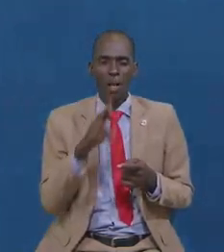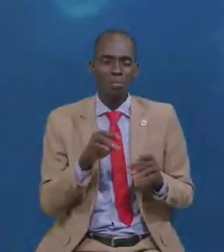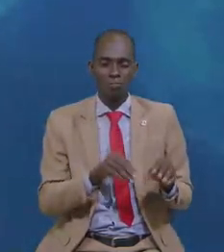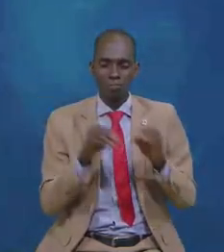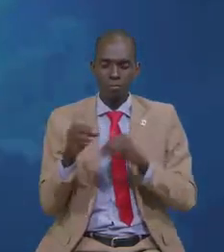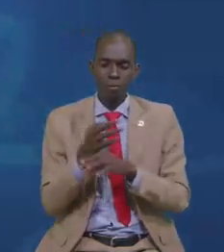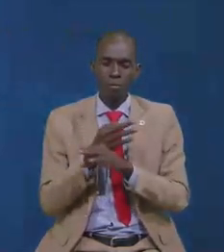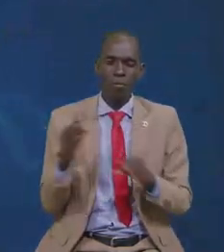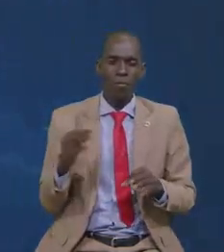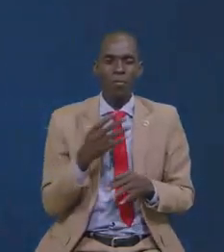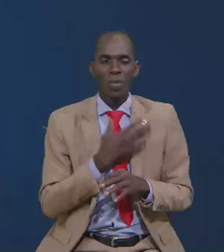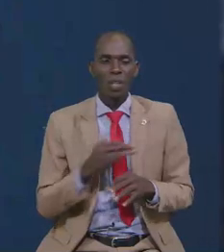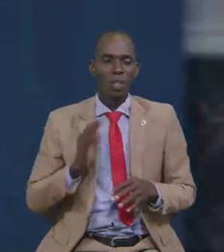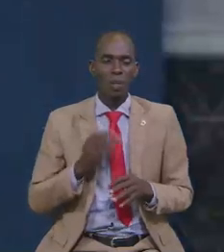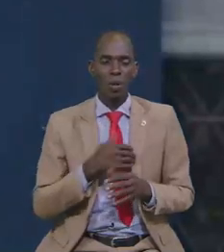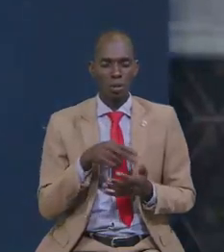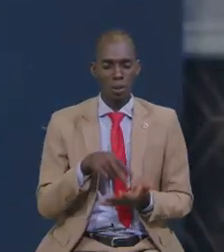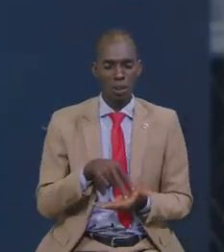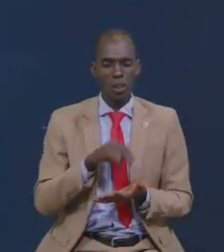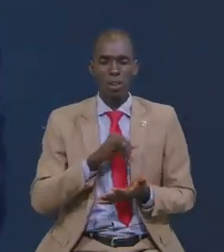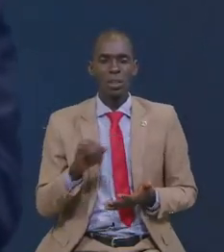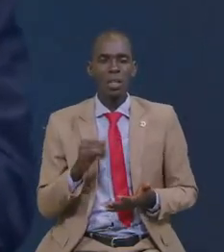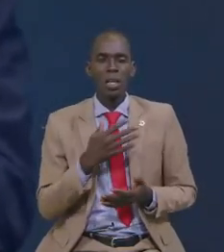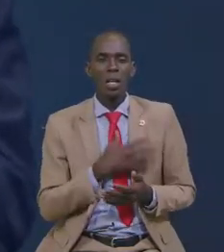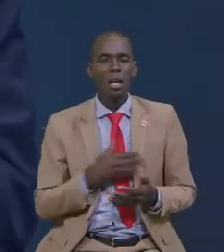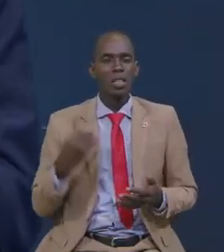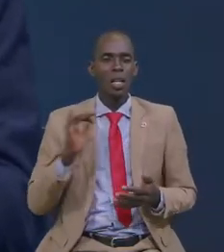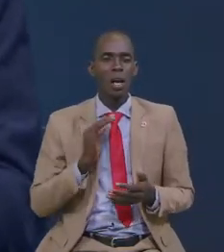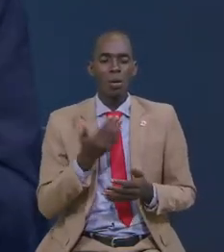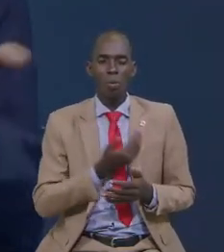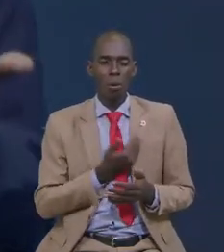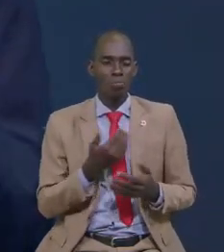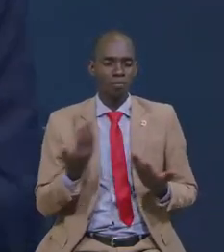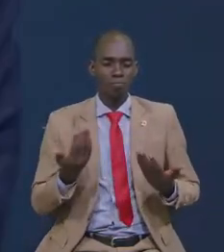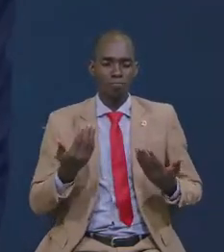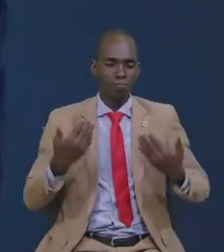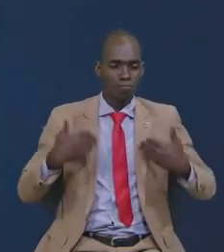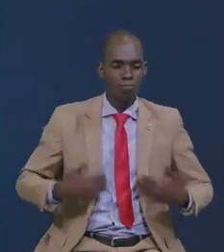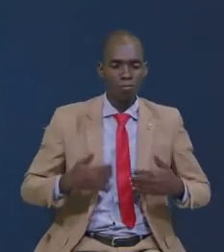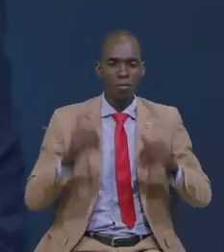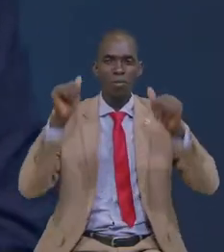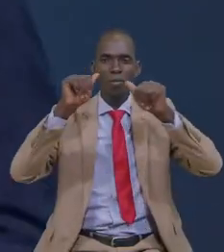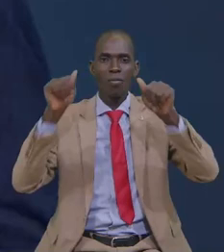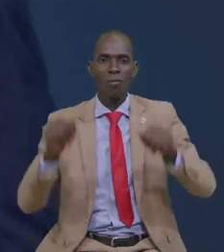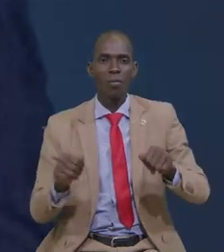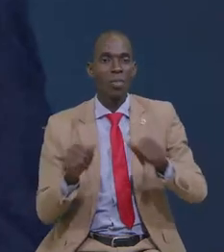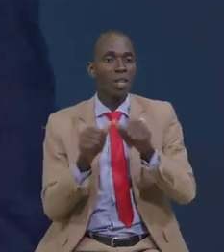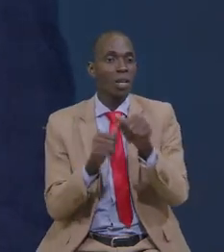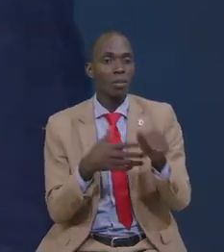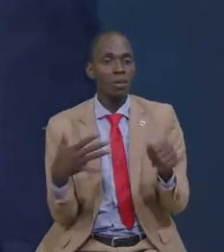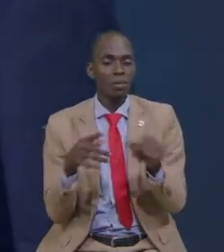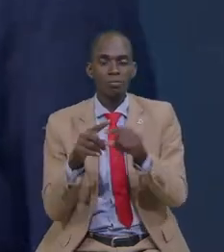affranchis, notre marche, notre position, notre posture et notre